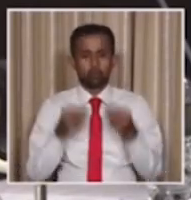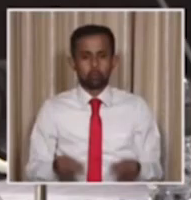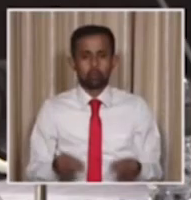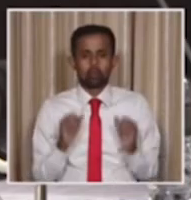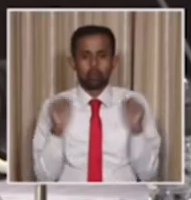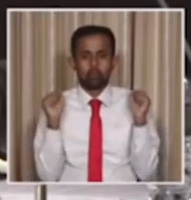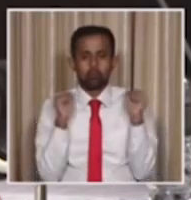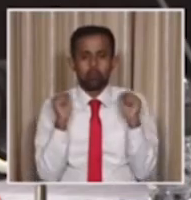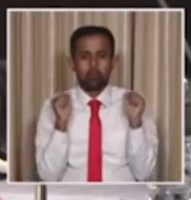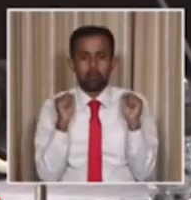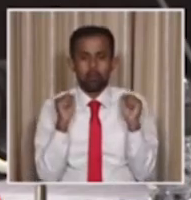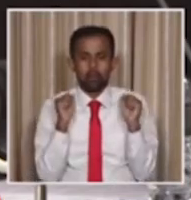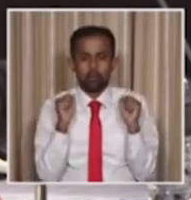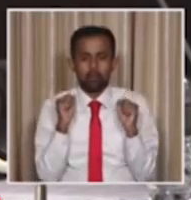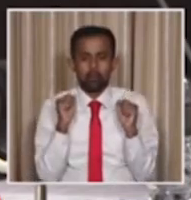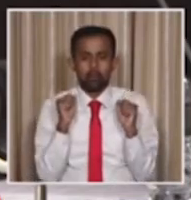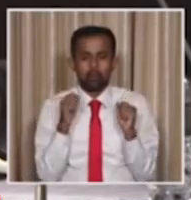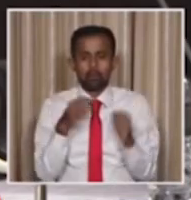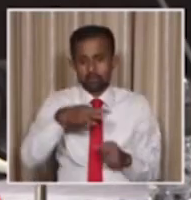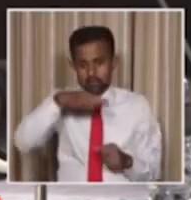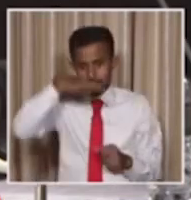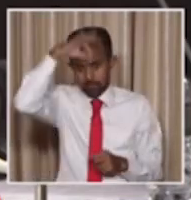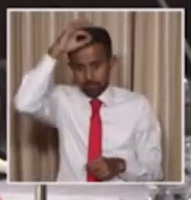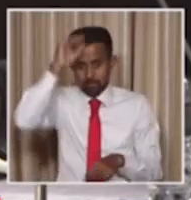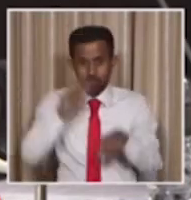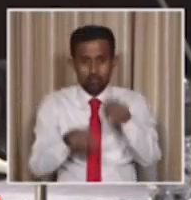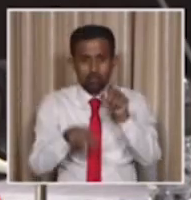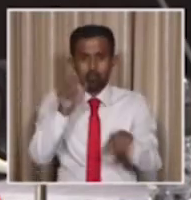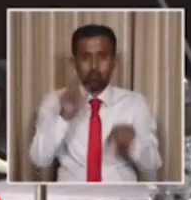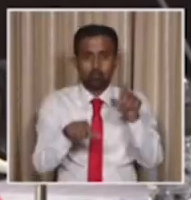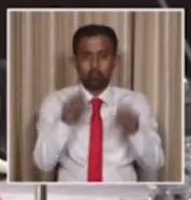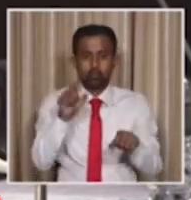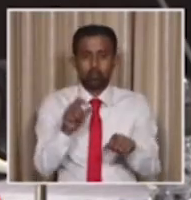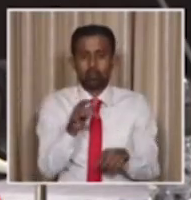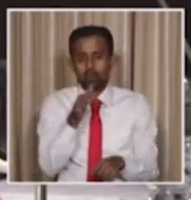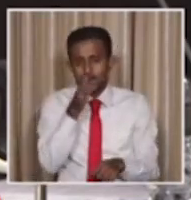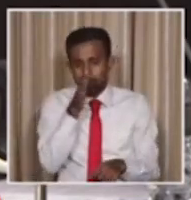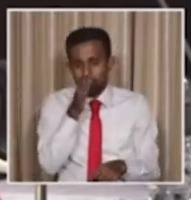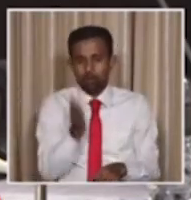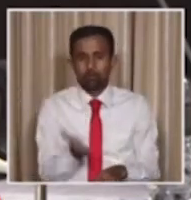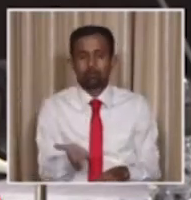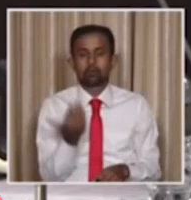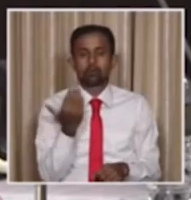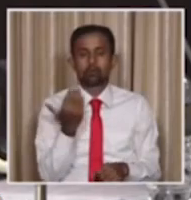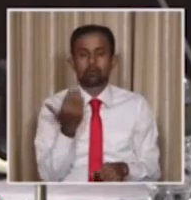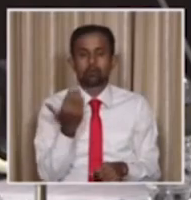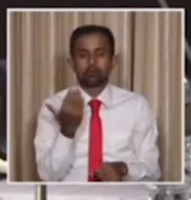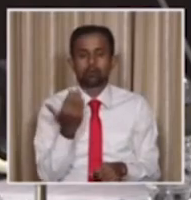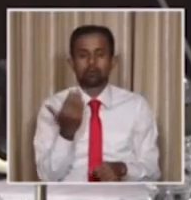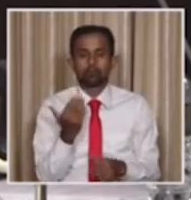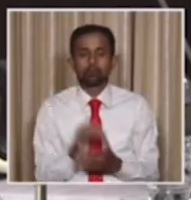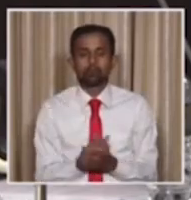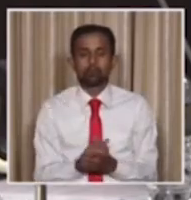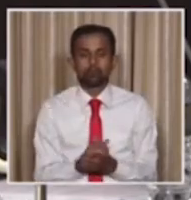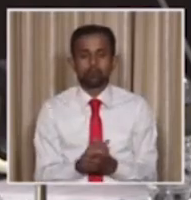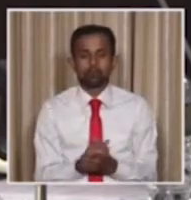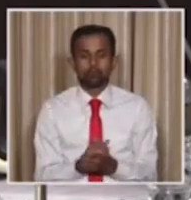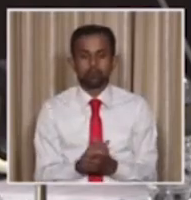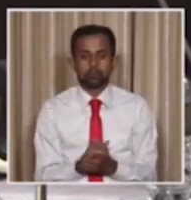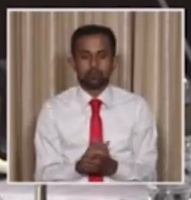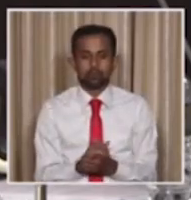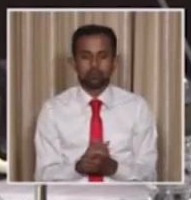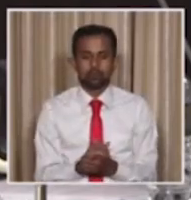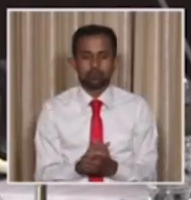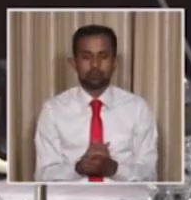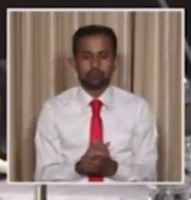விக்ரமசிங்கவை முட்டையும் மஹிந்த ராஜபக்ஷ கோட்டாபய ராஜபக்ஷ அரசாங்க தரப்பையும் அவர்கள் முட்டாக நிராகரிப்பார்கள் என்ற அச்சம் காரணமாக